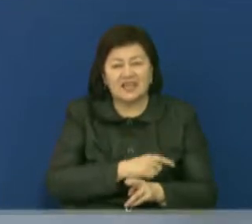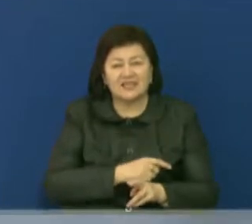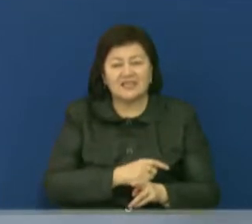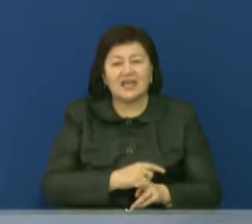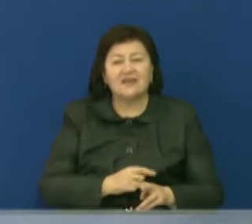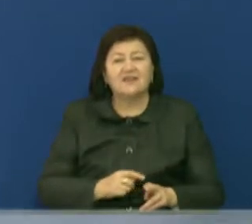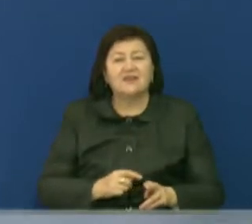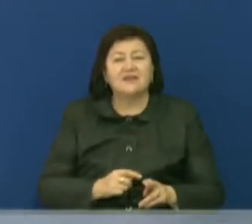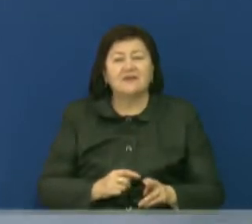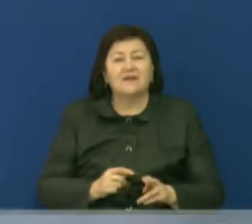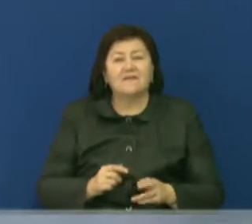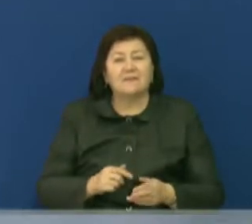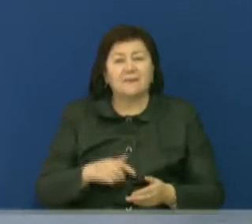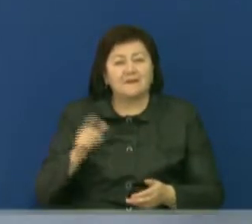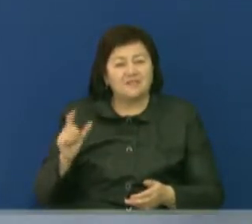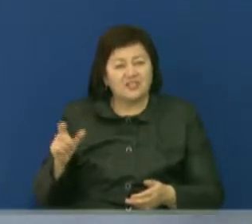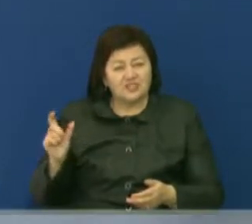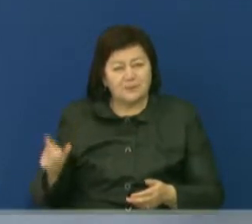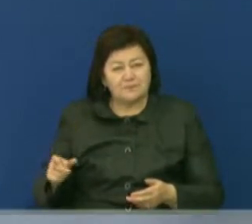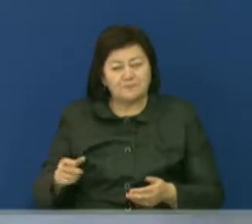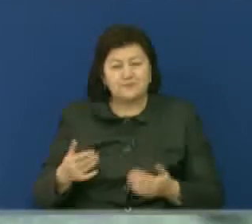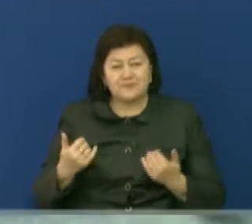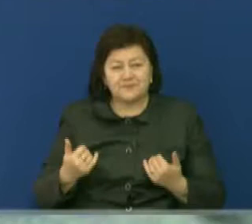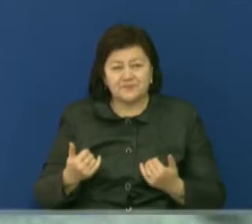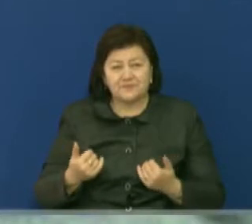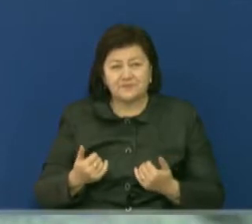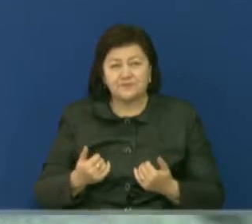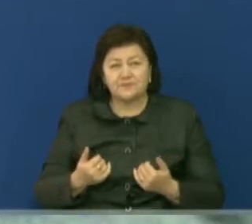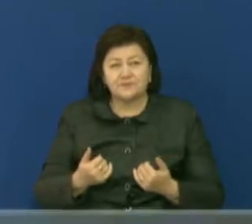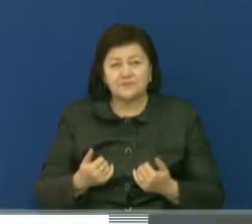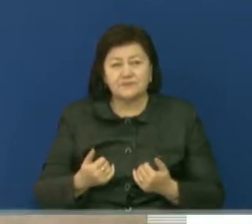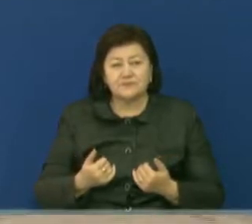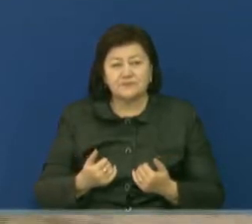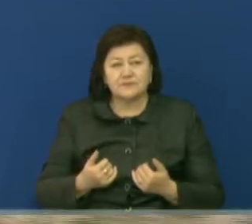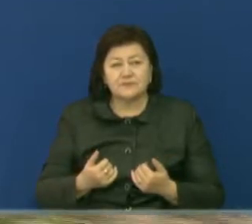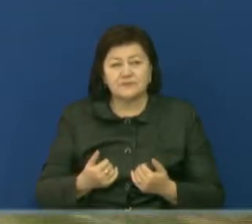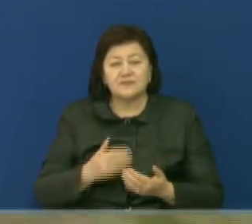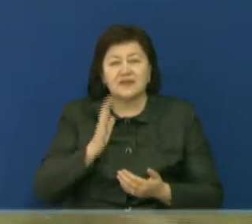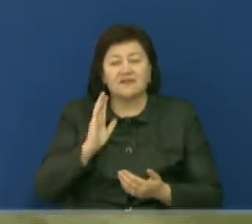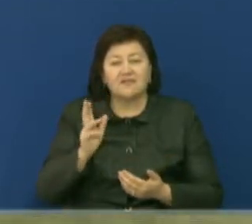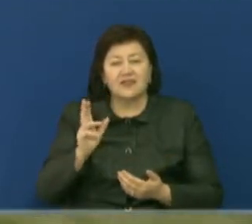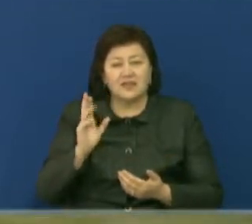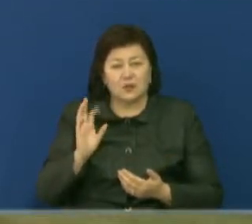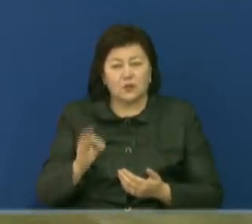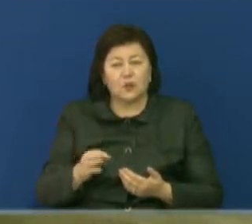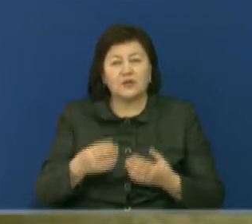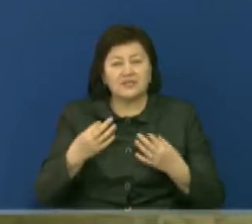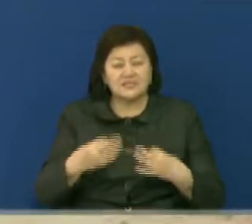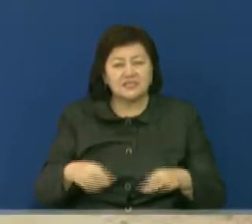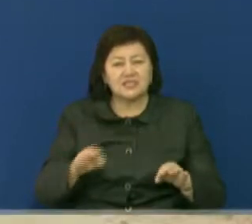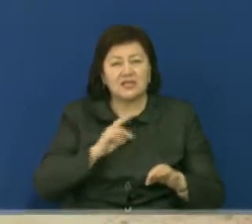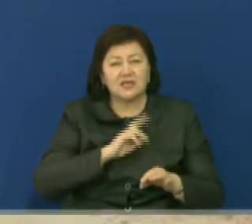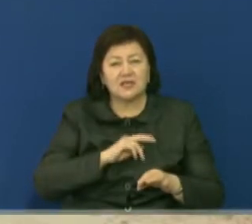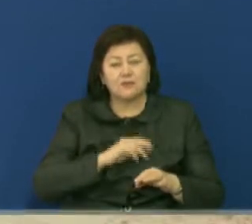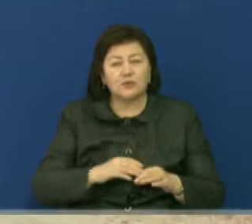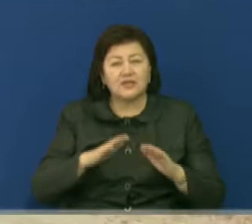которых обучается до 300 учащихся и которые до сих пор обучаются в штатном режиме. В Восточно-Казахстанской области разрешили работу